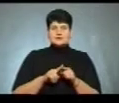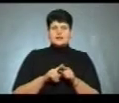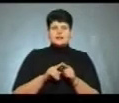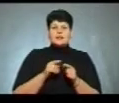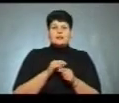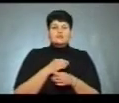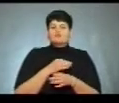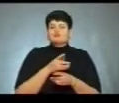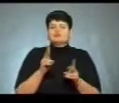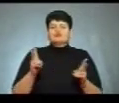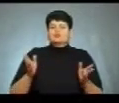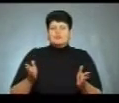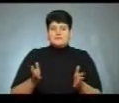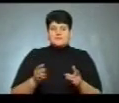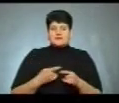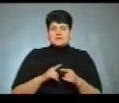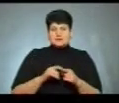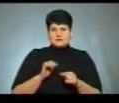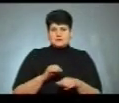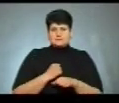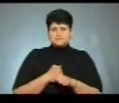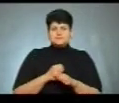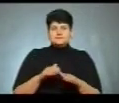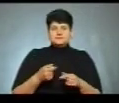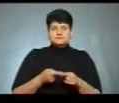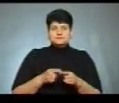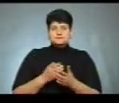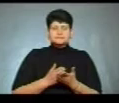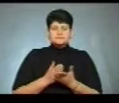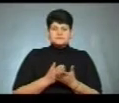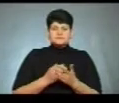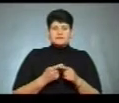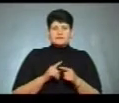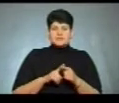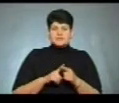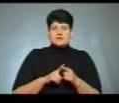особа, не будь-хто може здійснювати надання цих послуг,